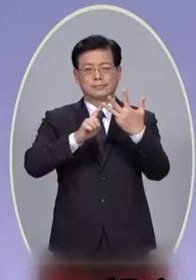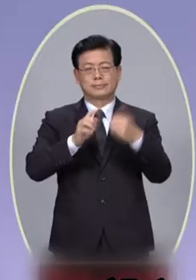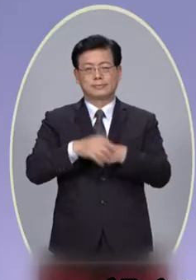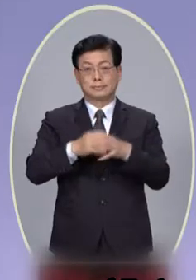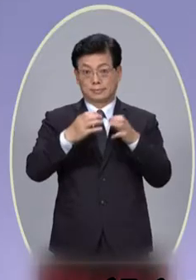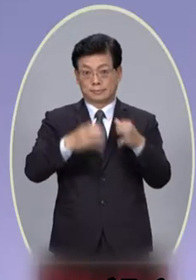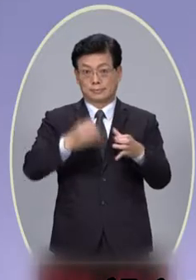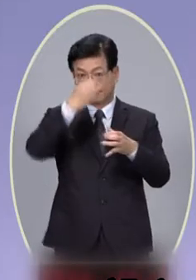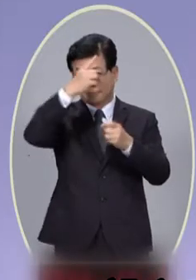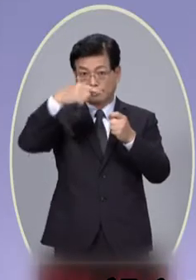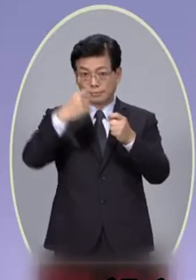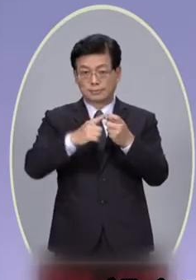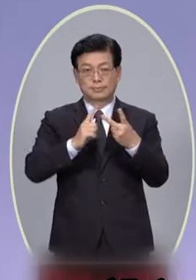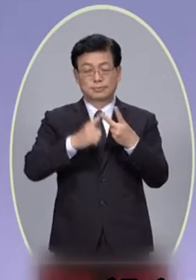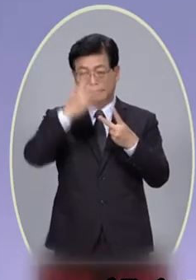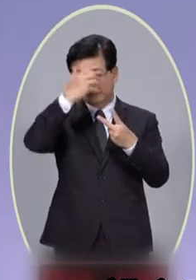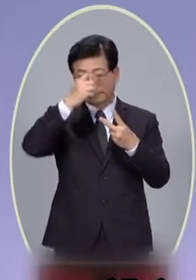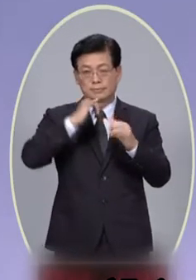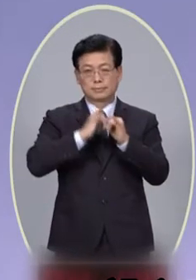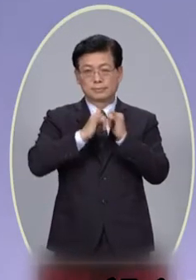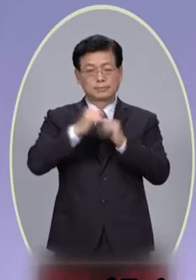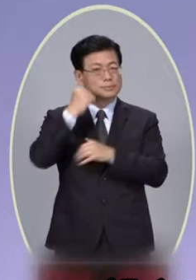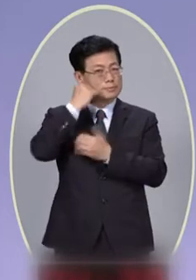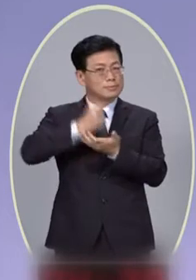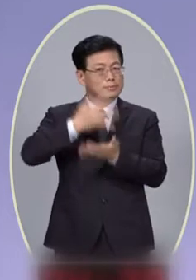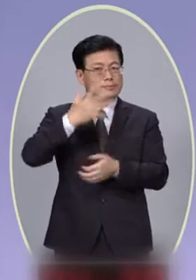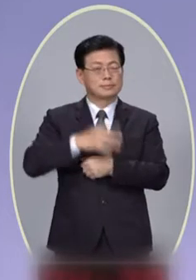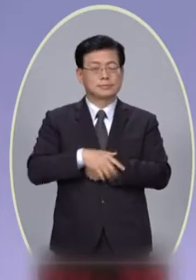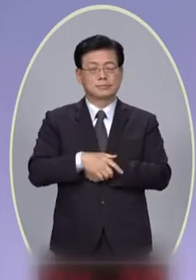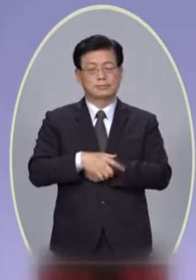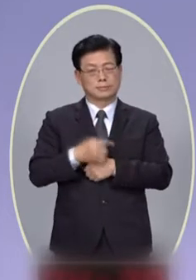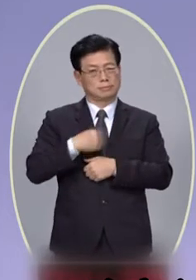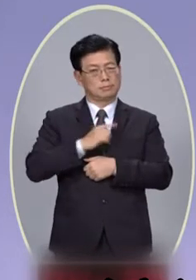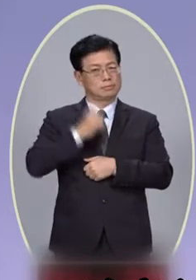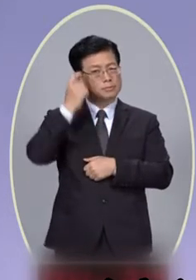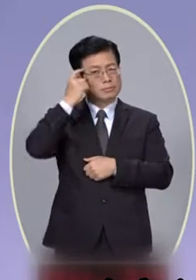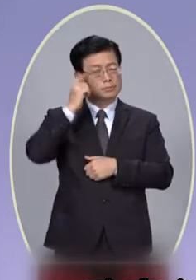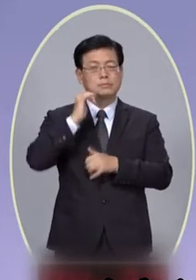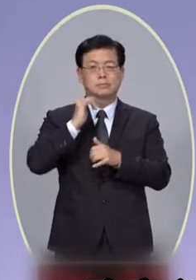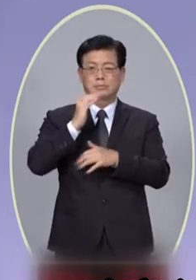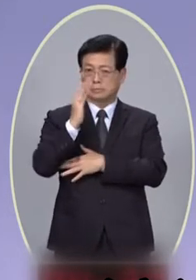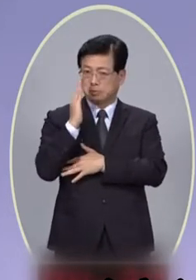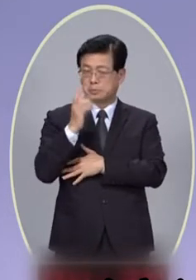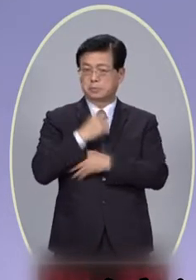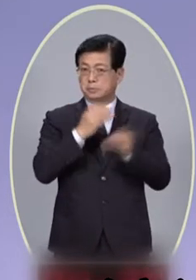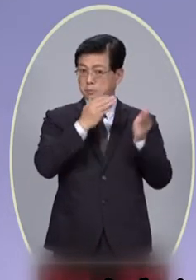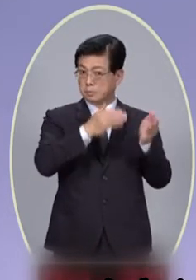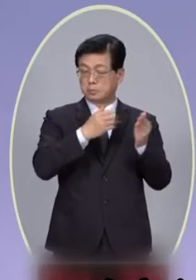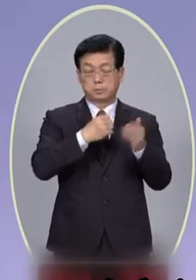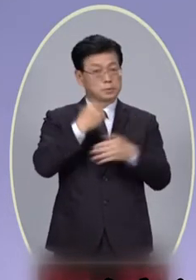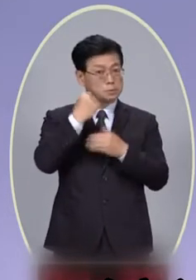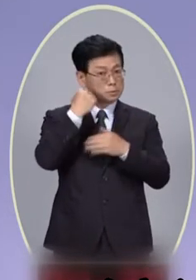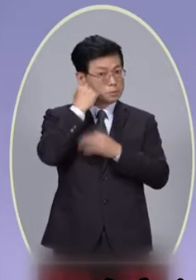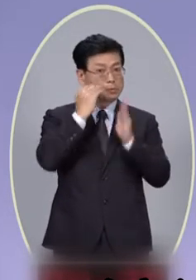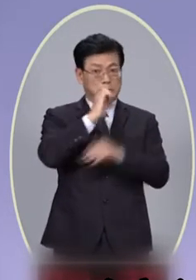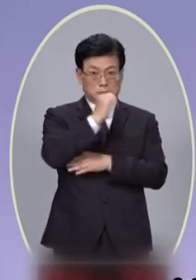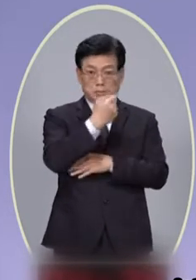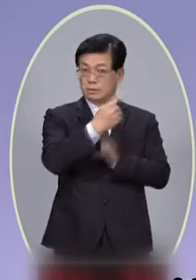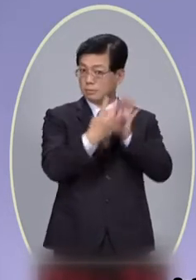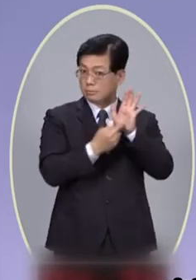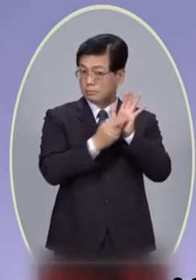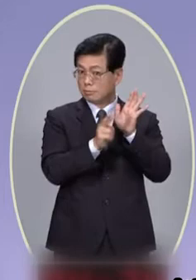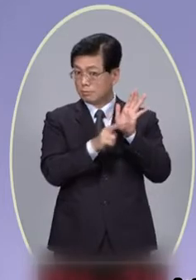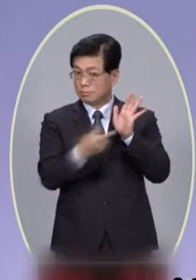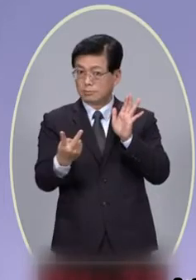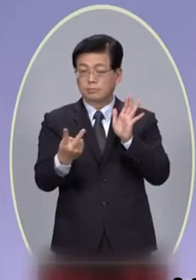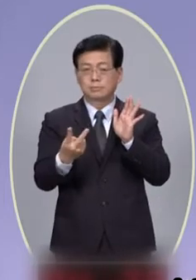设立青年及银发社会住宅，我们认为政府必须把对居住正义的理解转